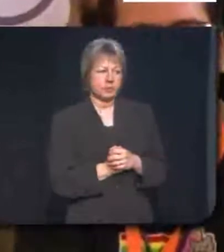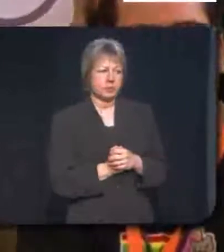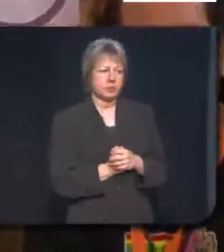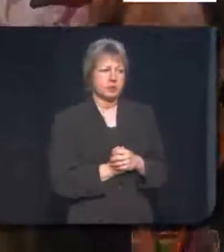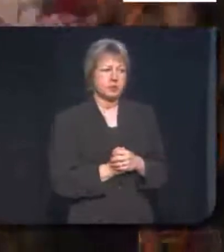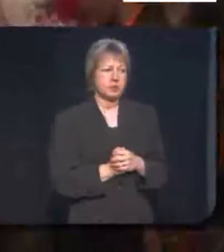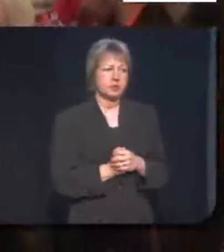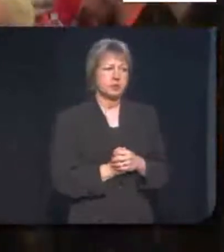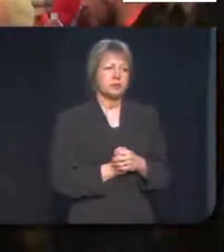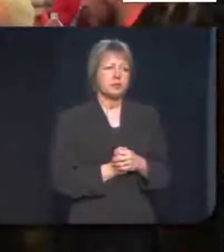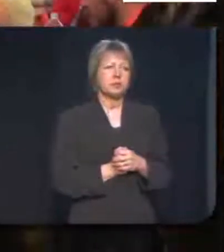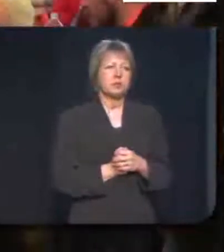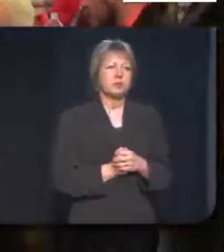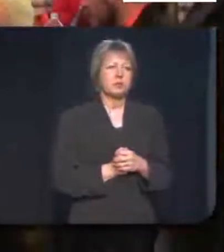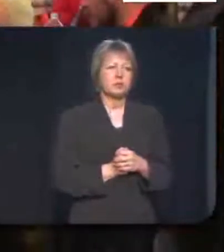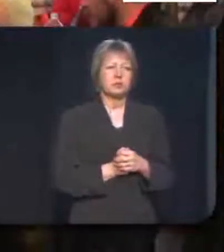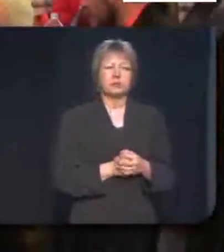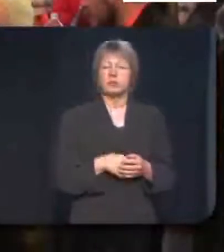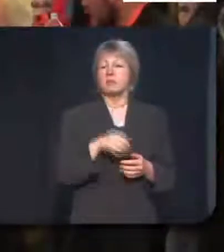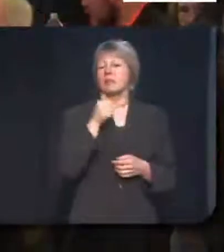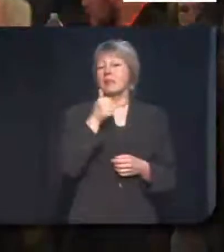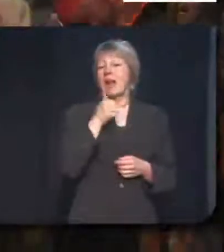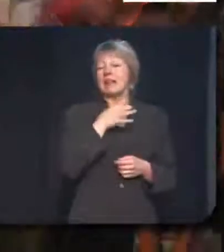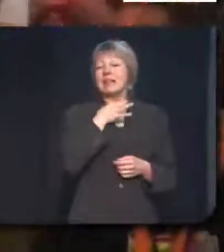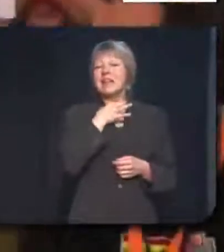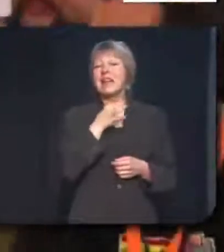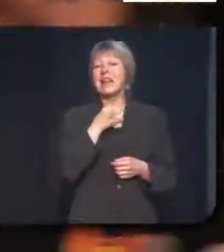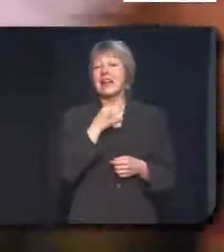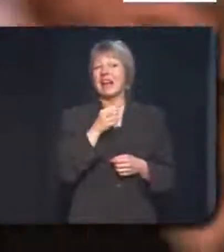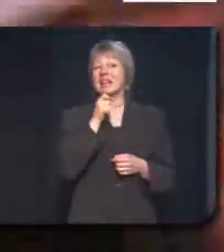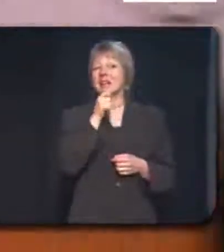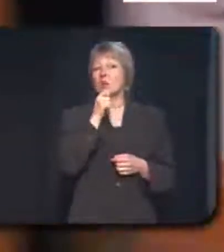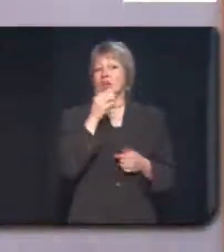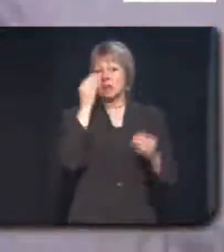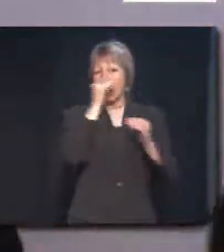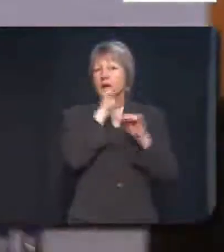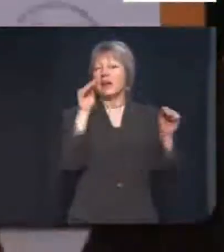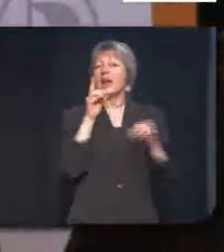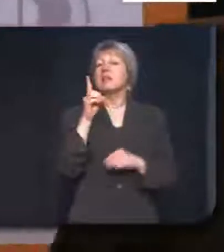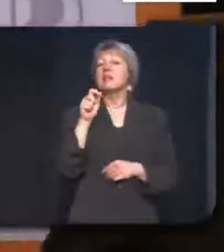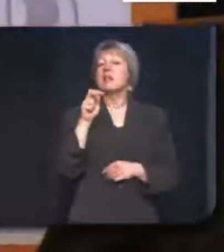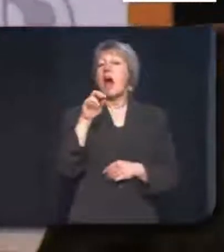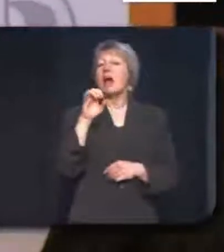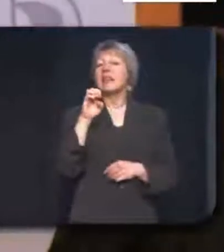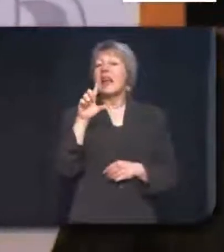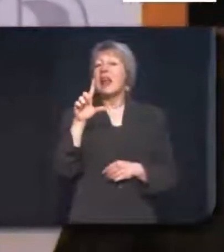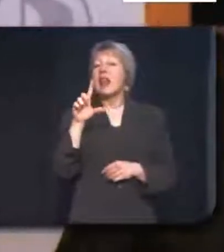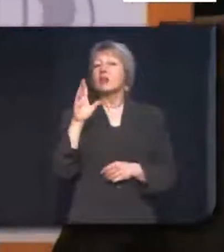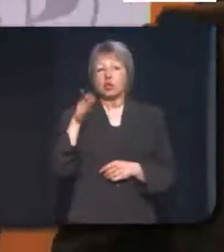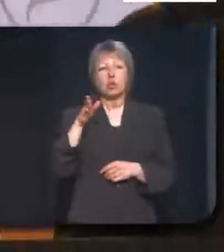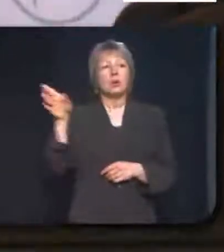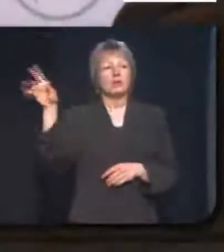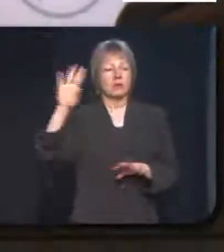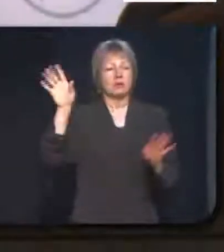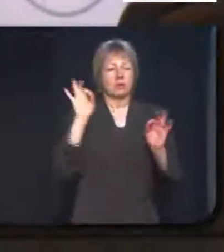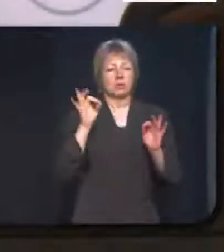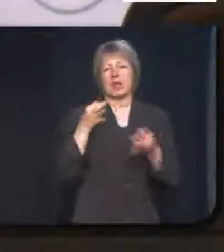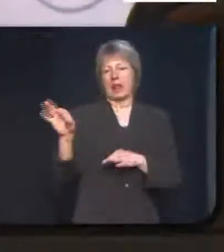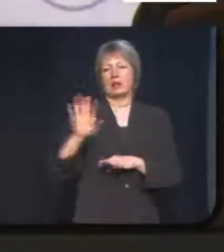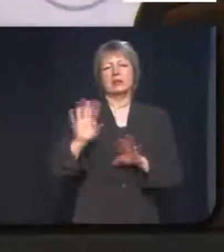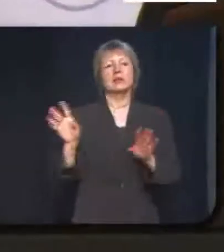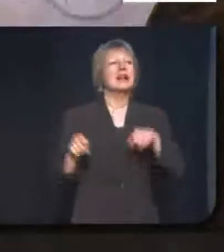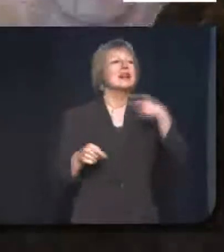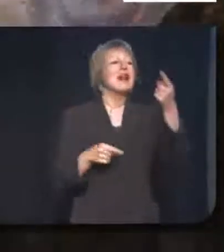eine Sekunde eine ganz dringende Durchsage Daniel ist unterwegs hat sich erledigt gut danke die nächste